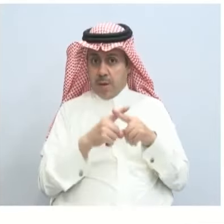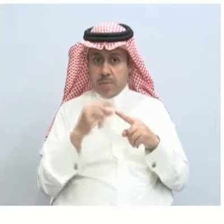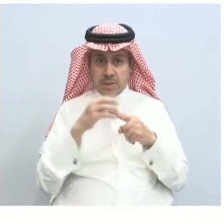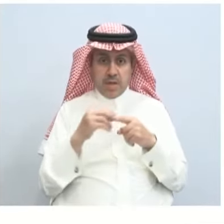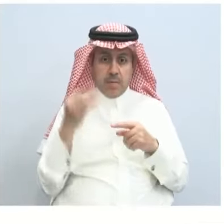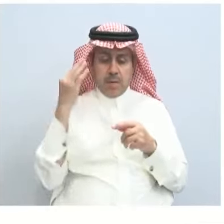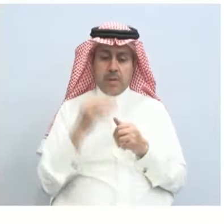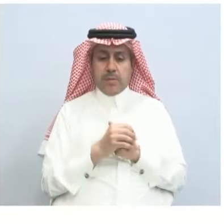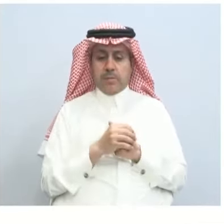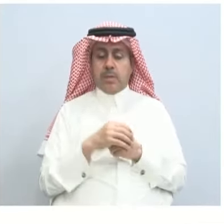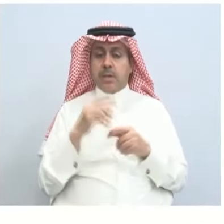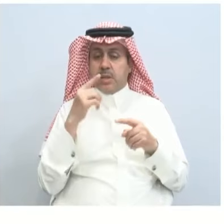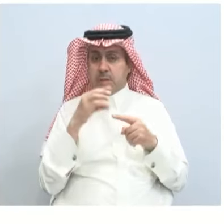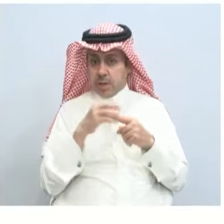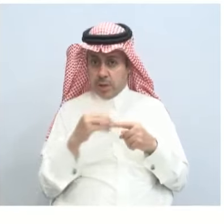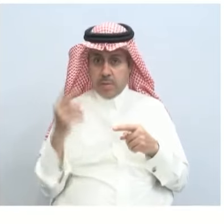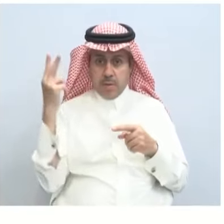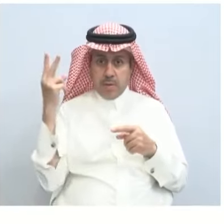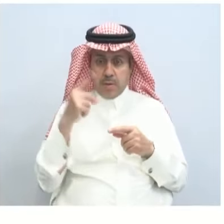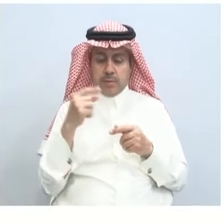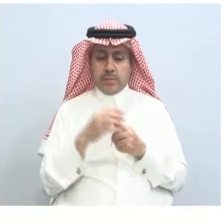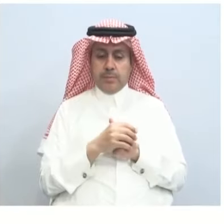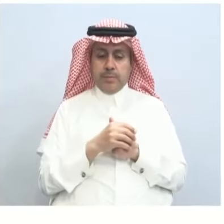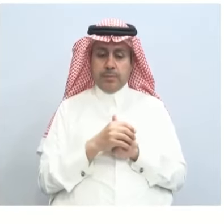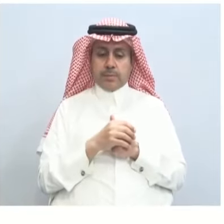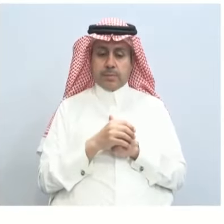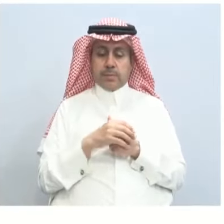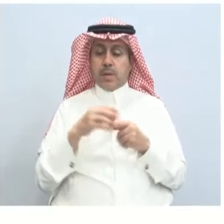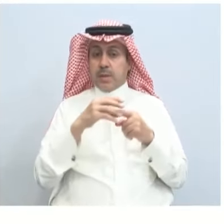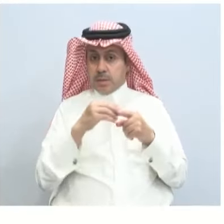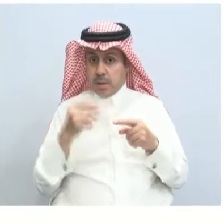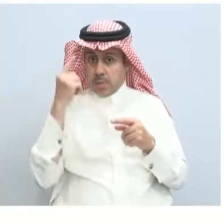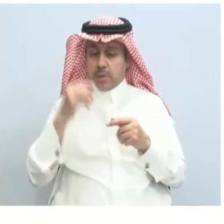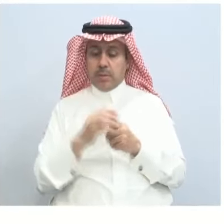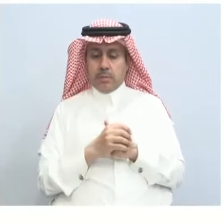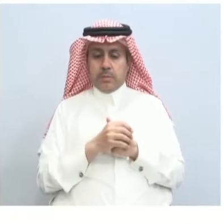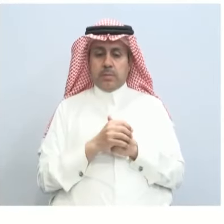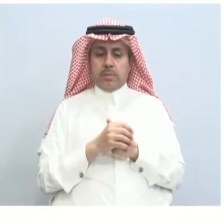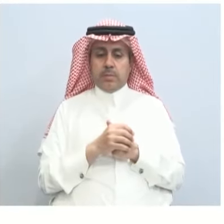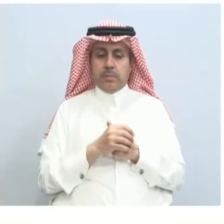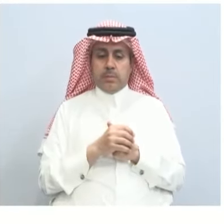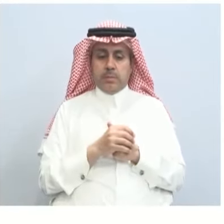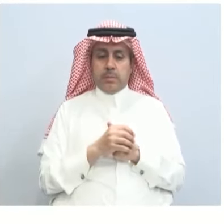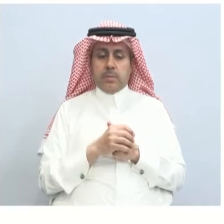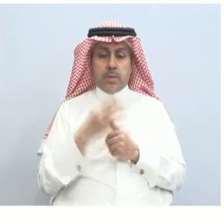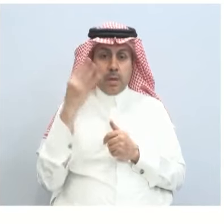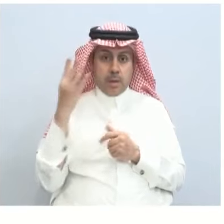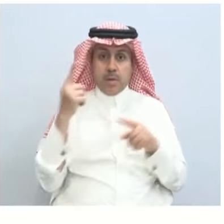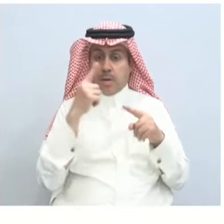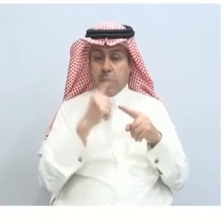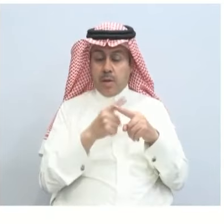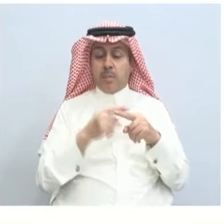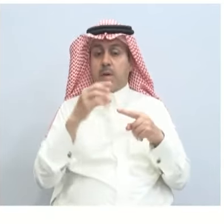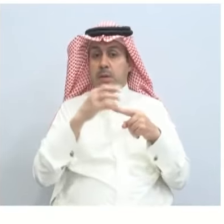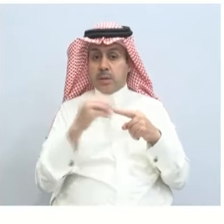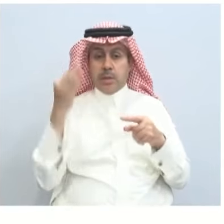12 وبالتالي راح اكتبها الان سالب 1 في 5 هذه قلنا سالب خ و 4 في سالب 3 هذه